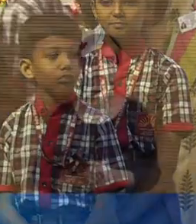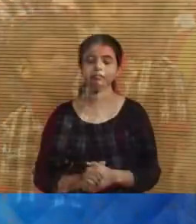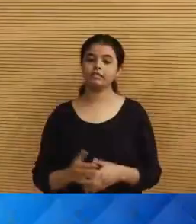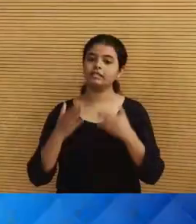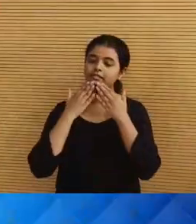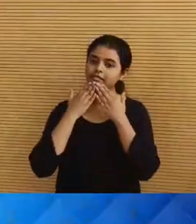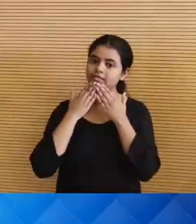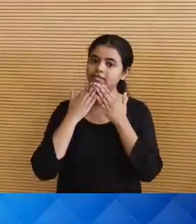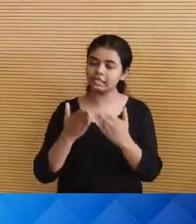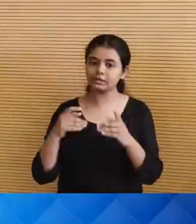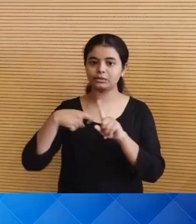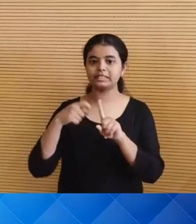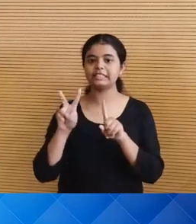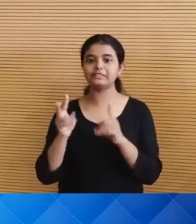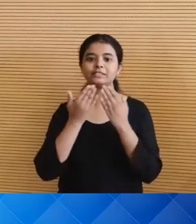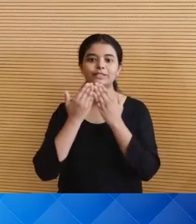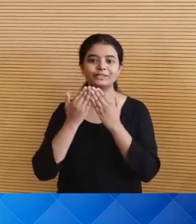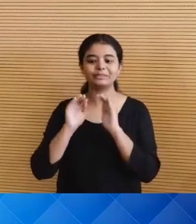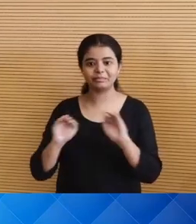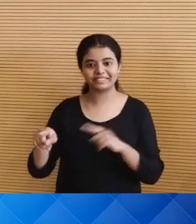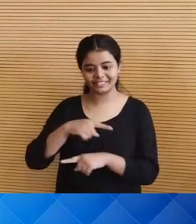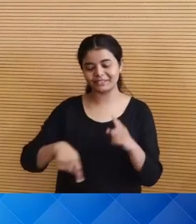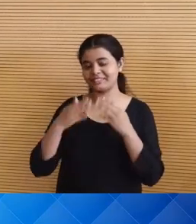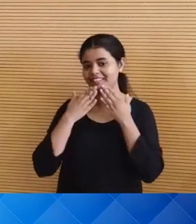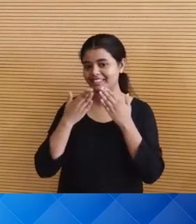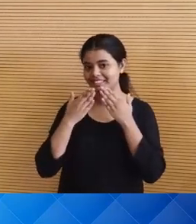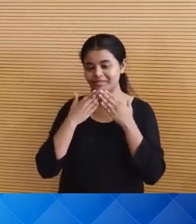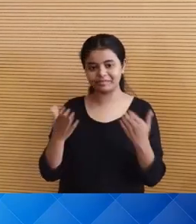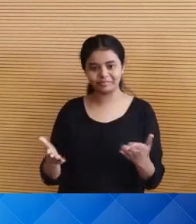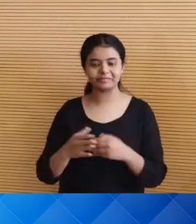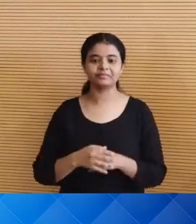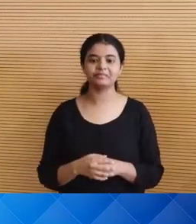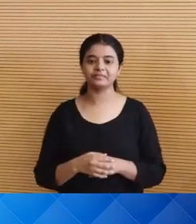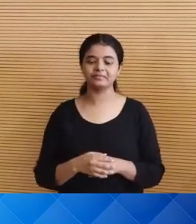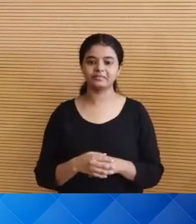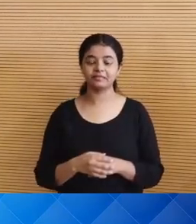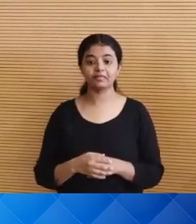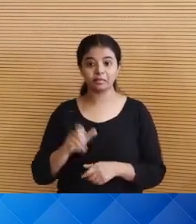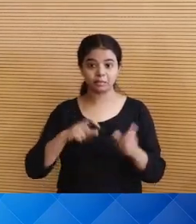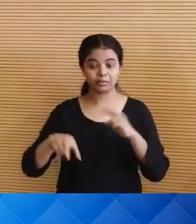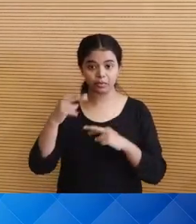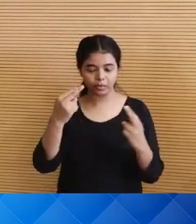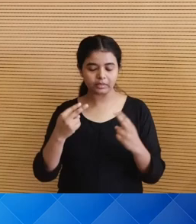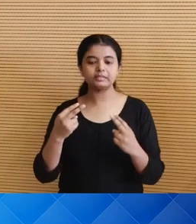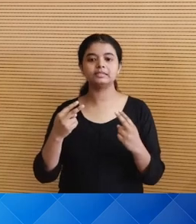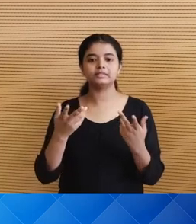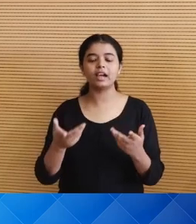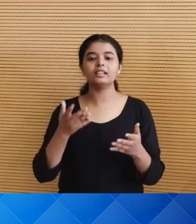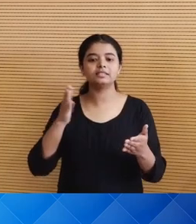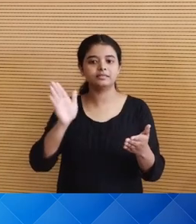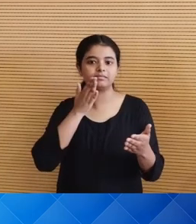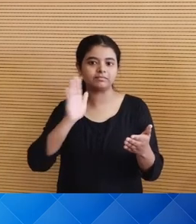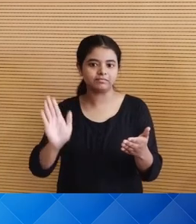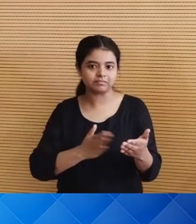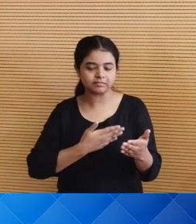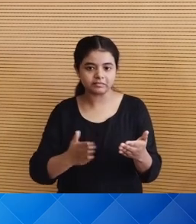बहुत बहुत धन्यवाद इस कर्णप्रिय प्रस्तुति के लिए बच्चों आपका, आप सब ने इन बच्चों का मनोबल बढ़ाया, उसके लिए आप सबका भी